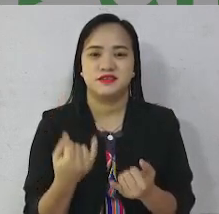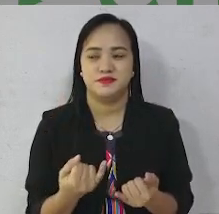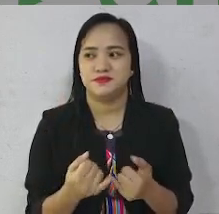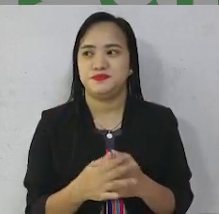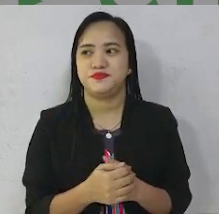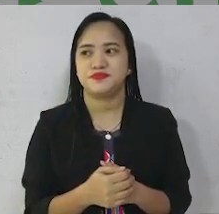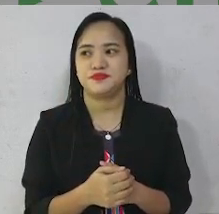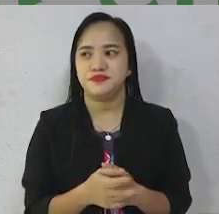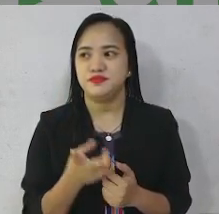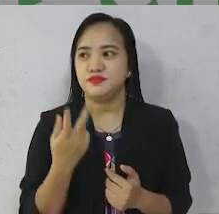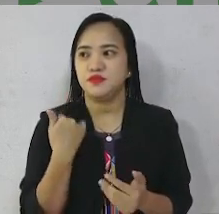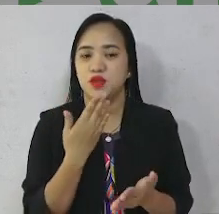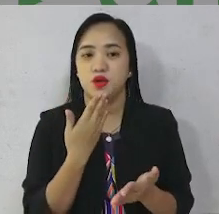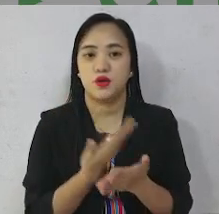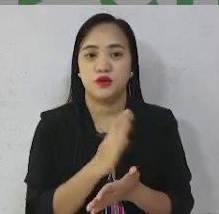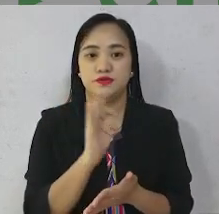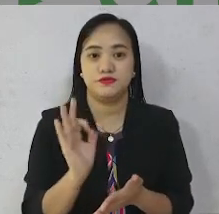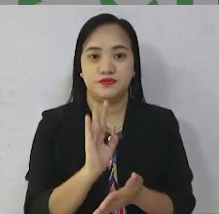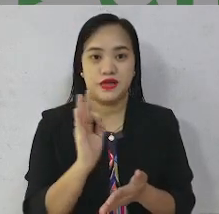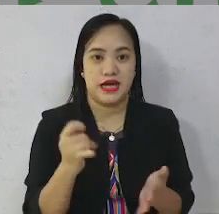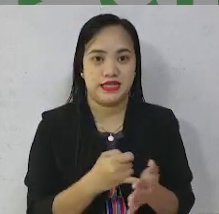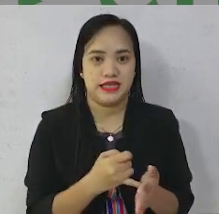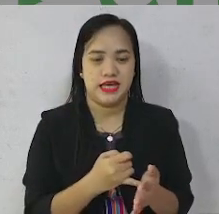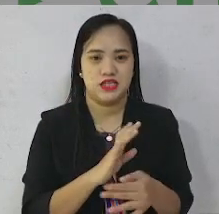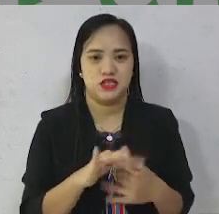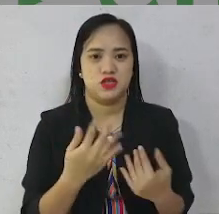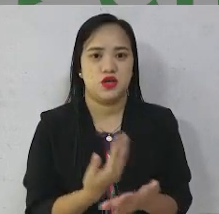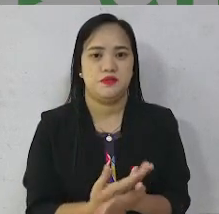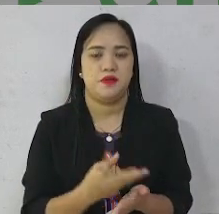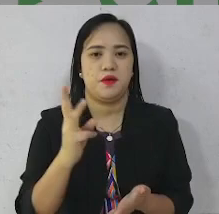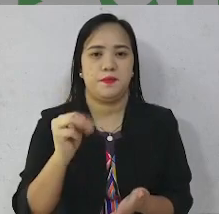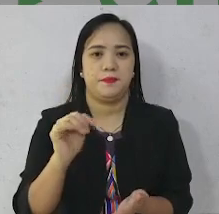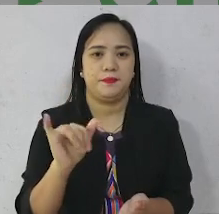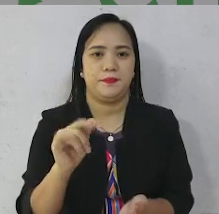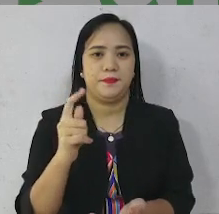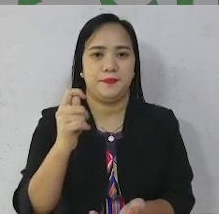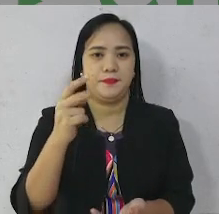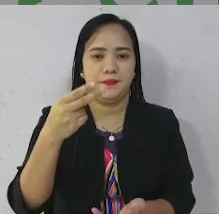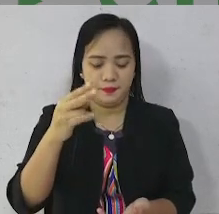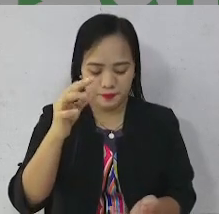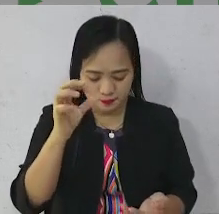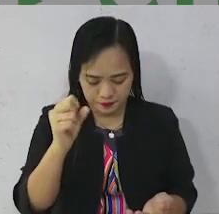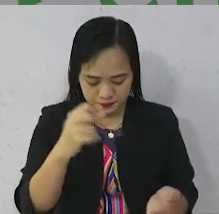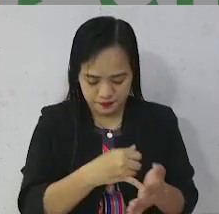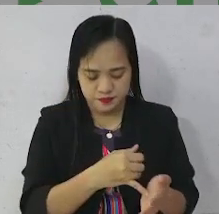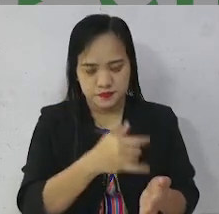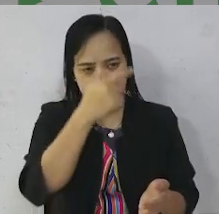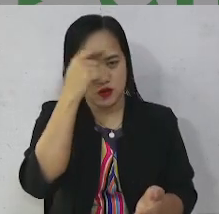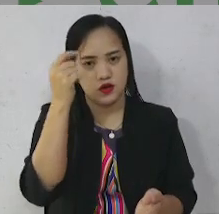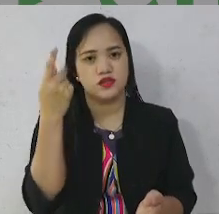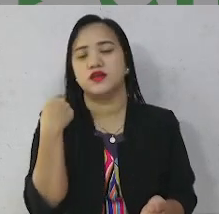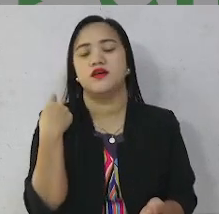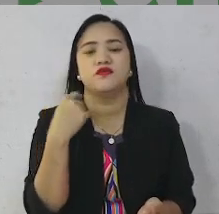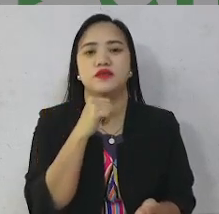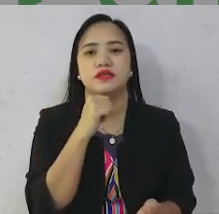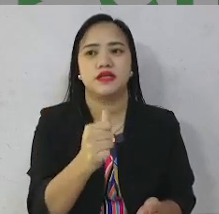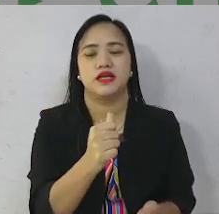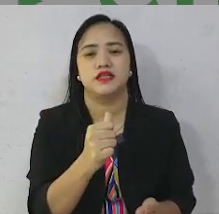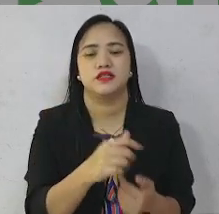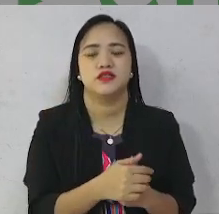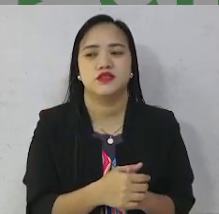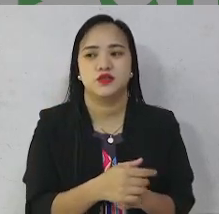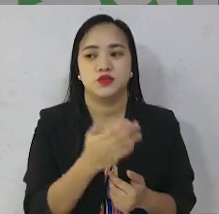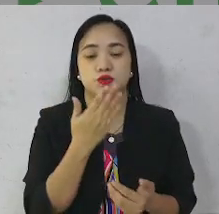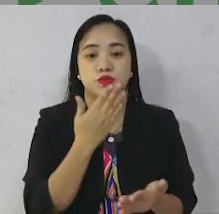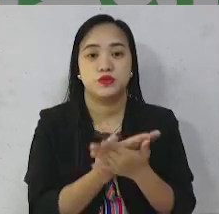punot dulo n Ah okay d mula Yona Akala ko matagal kas kas bawal magluto ng karne pag